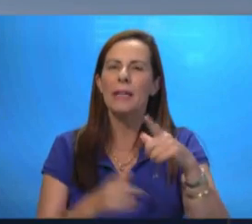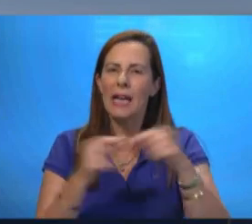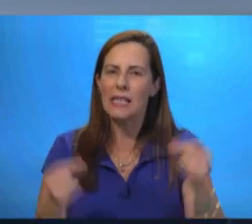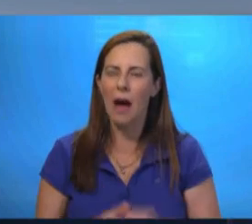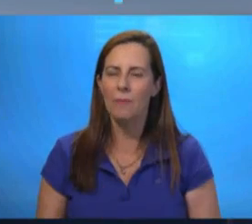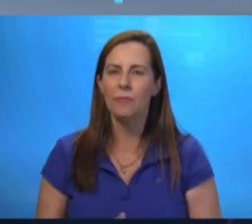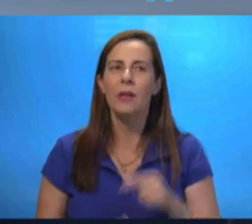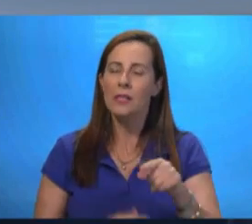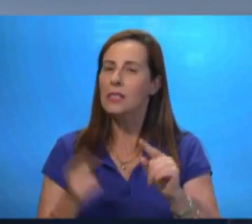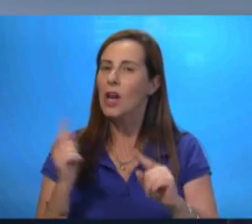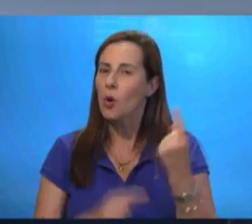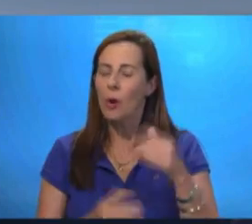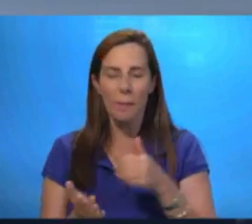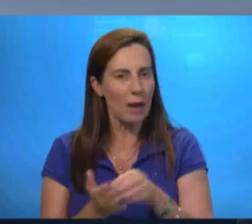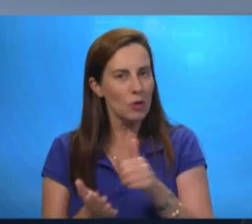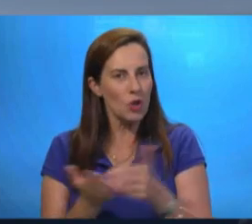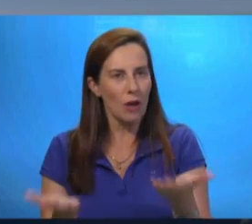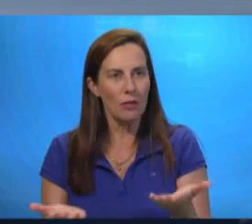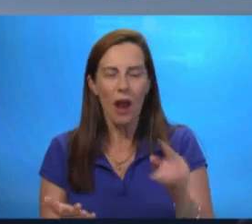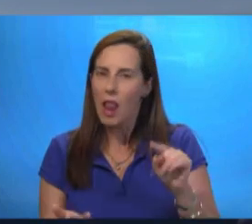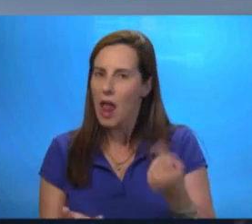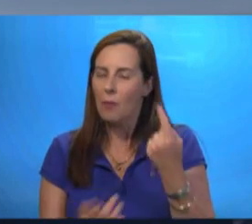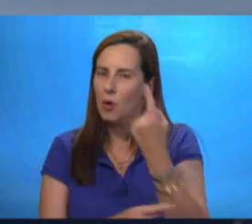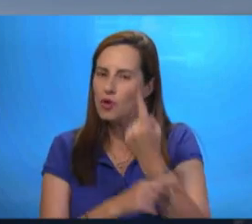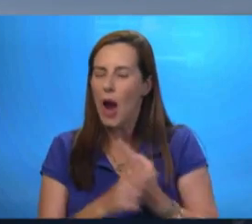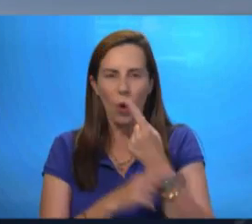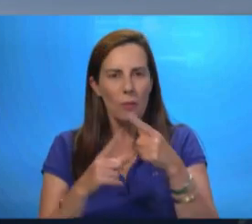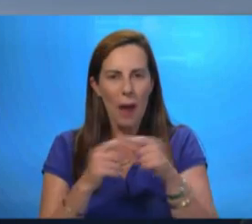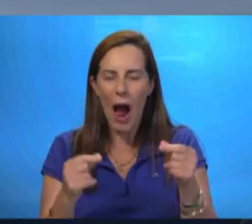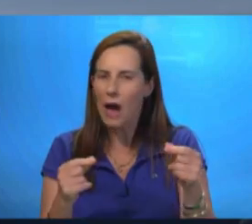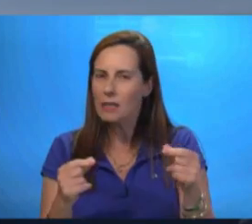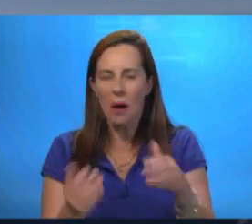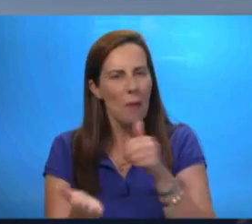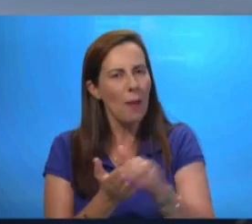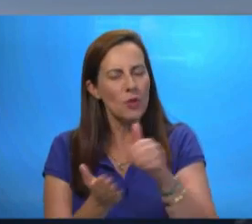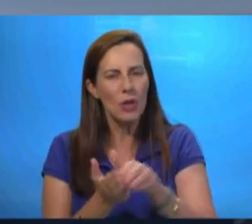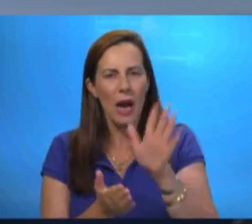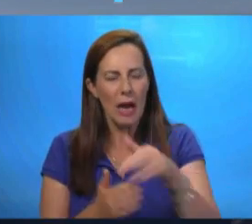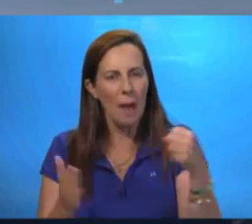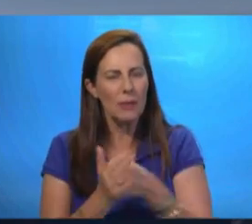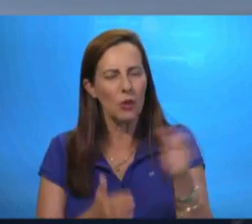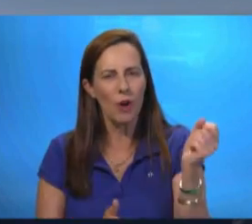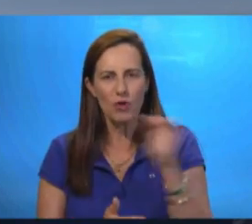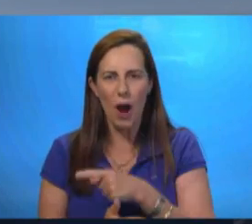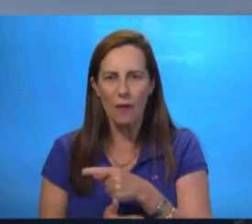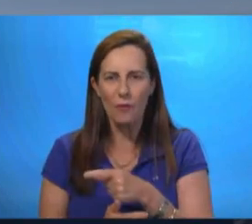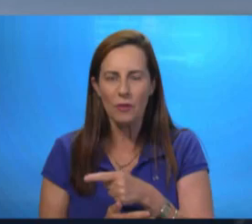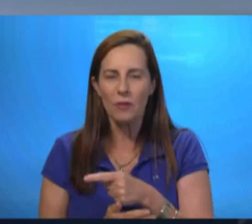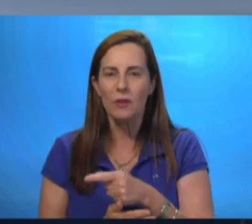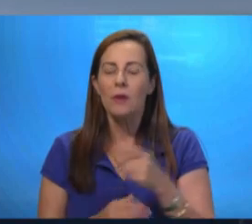וזה קורה בהמשך, למרות שהירי מעזה והשיגורים משם נמשכו גם בסוף השבוע. צעד